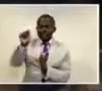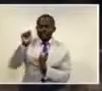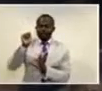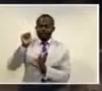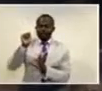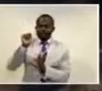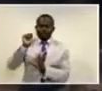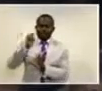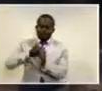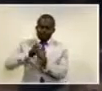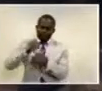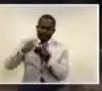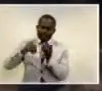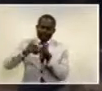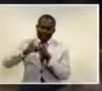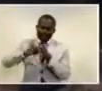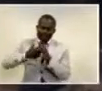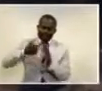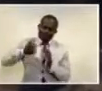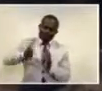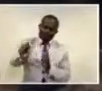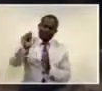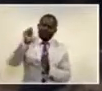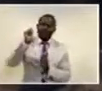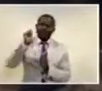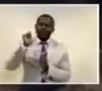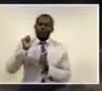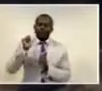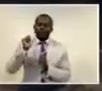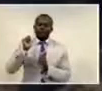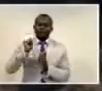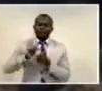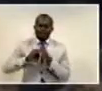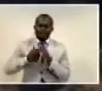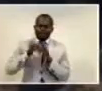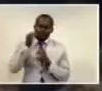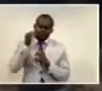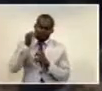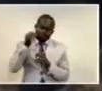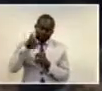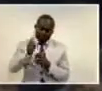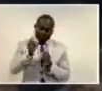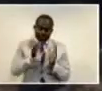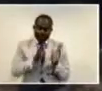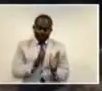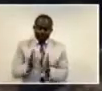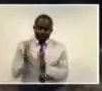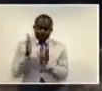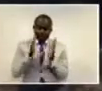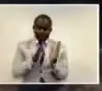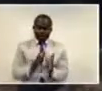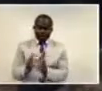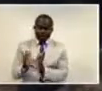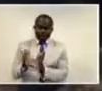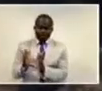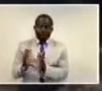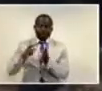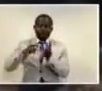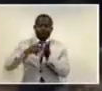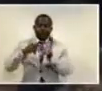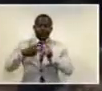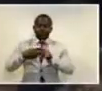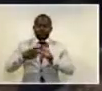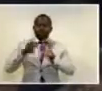buri wese ahera kubye aheriwe akabanza akabitunganya, ubuno kuvuga ngo ni